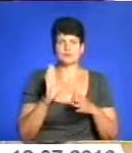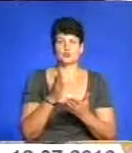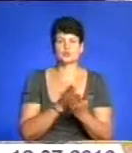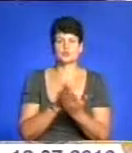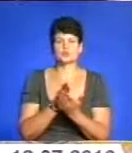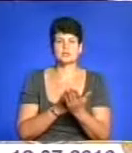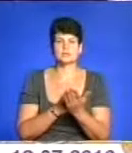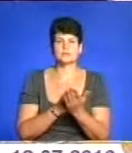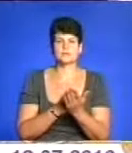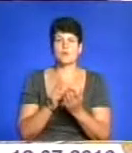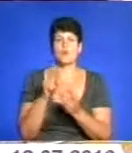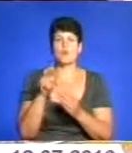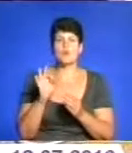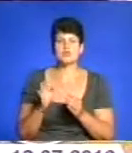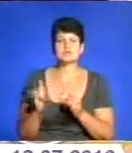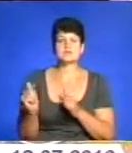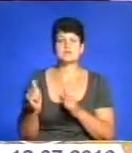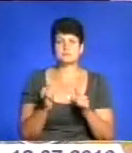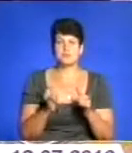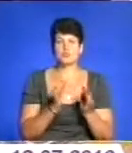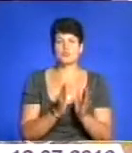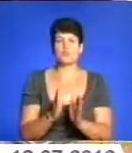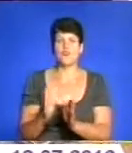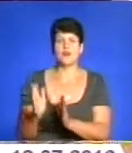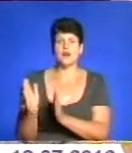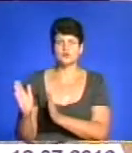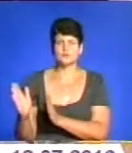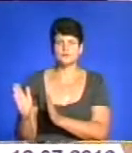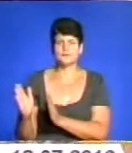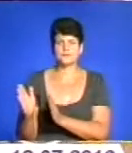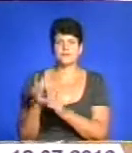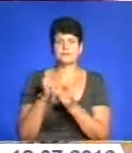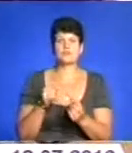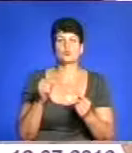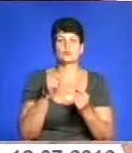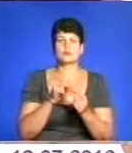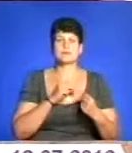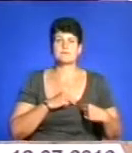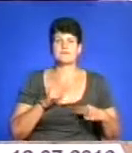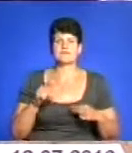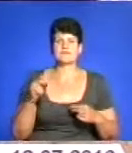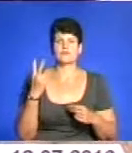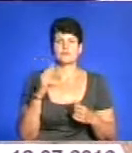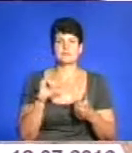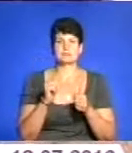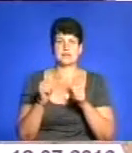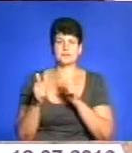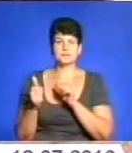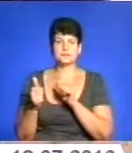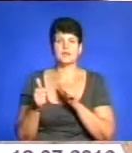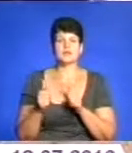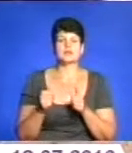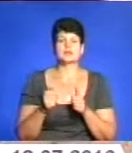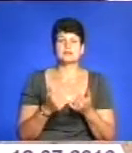по забезпеченню безпеки та порядку відповідні працівники в двозмінному режимі. На даний